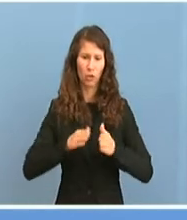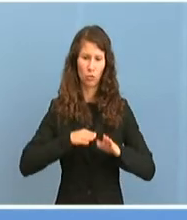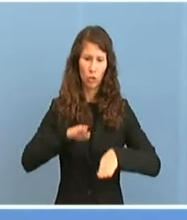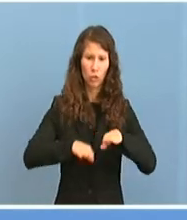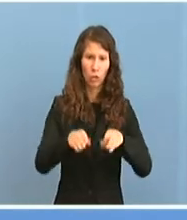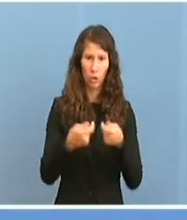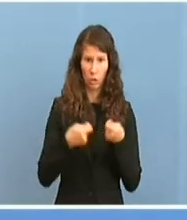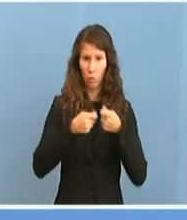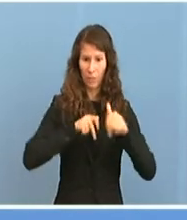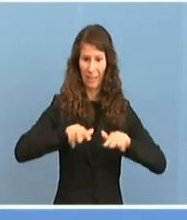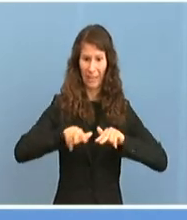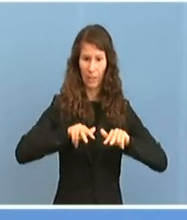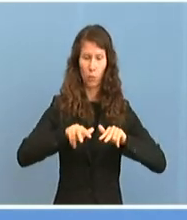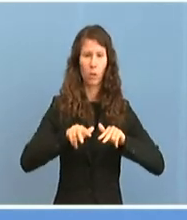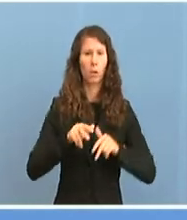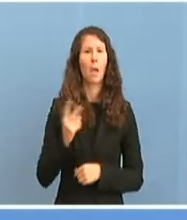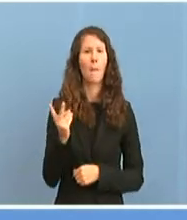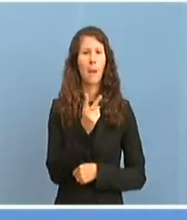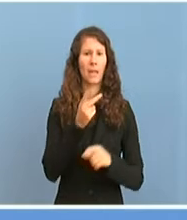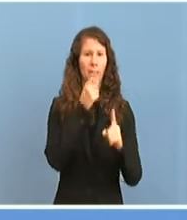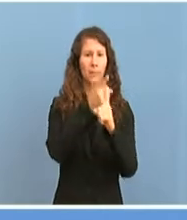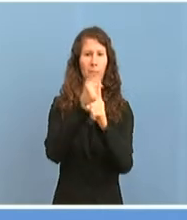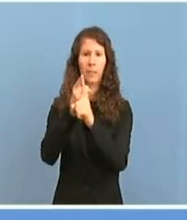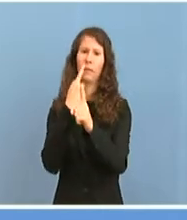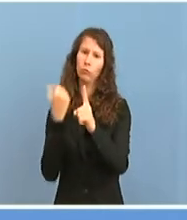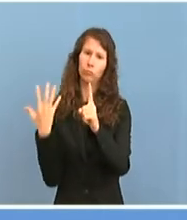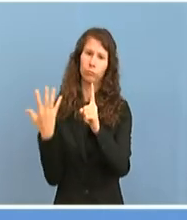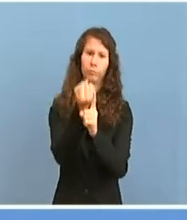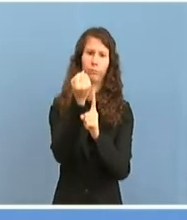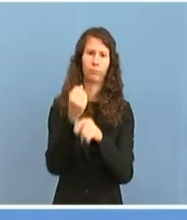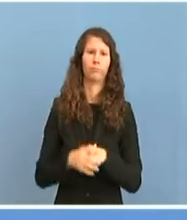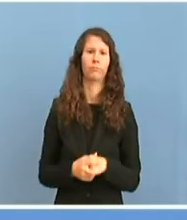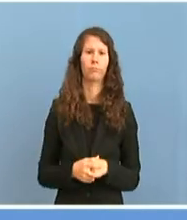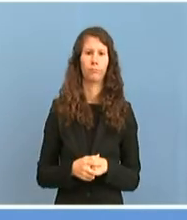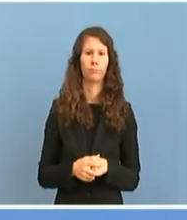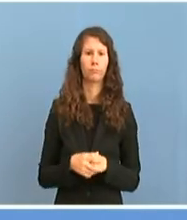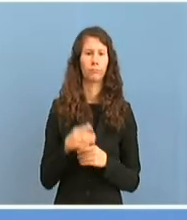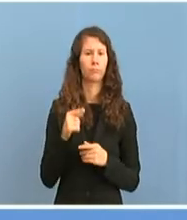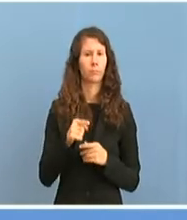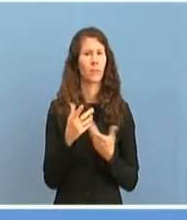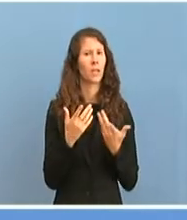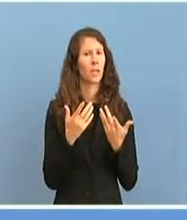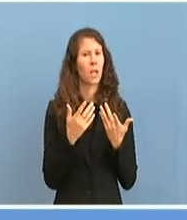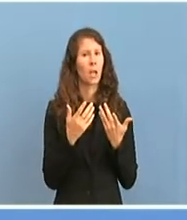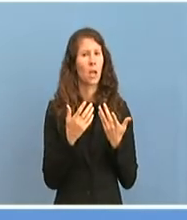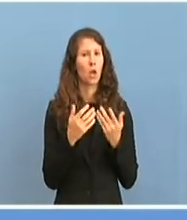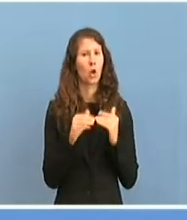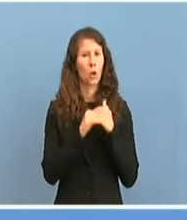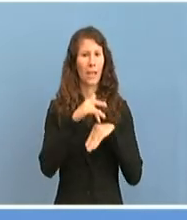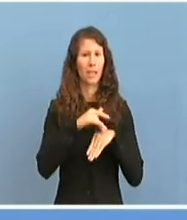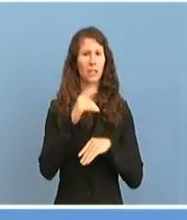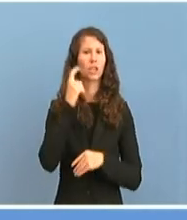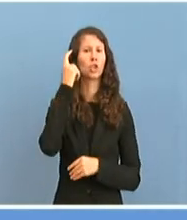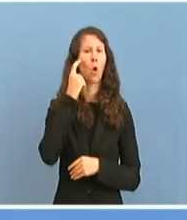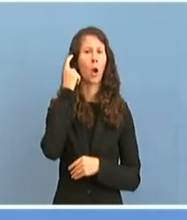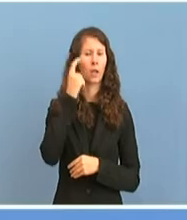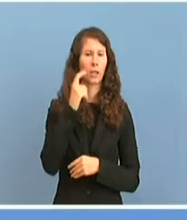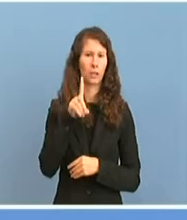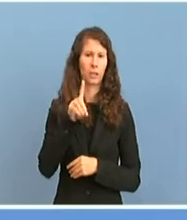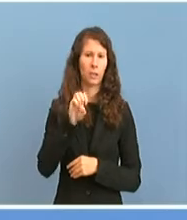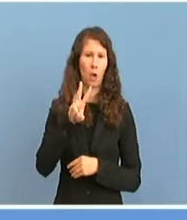genau diese beiden Ziele zu erreichen. Weitere Frage von der Kollegin Sorge von Dow Jones News. Wurde